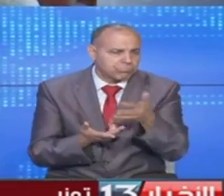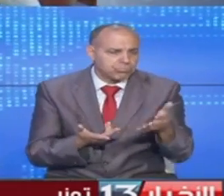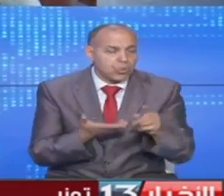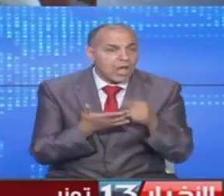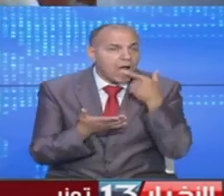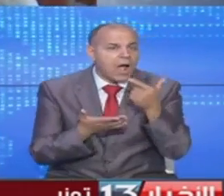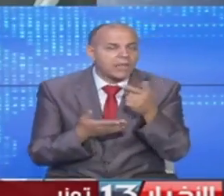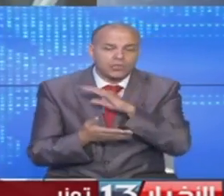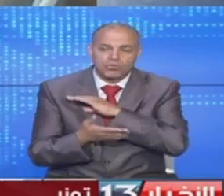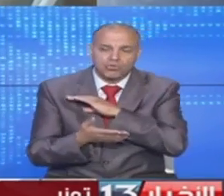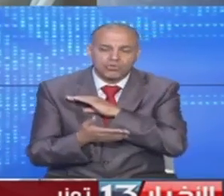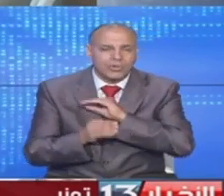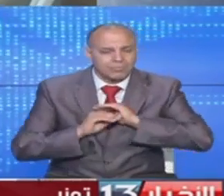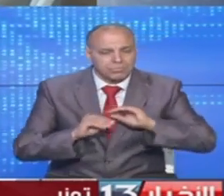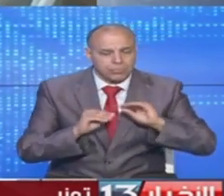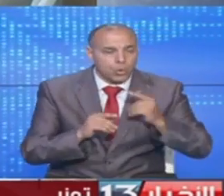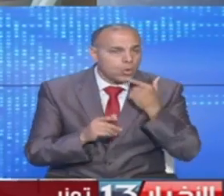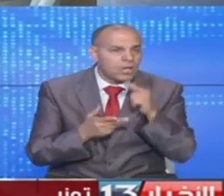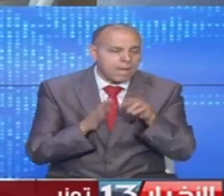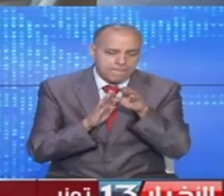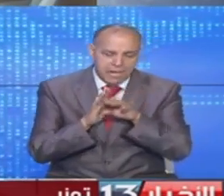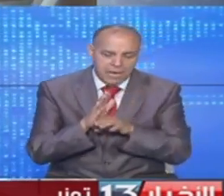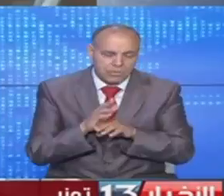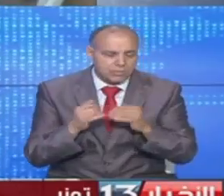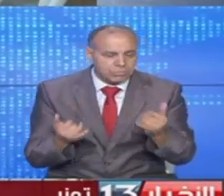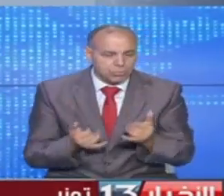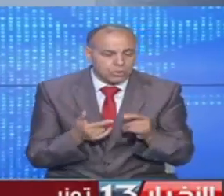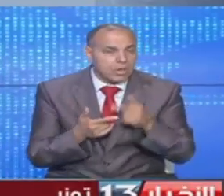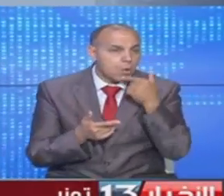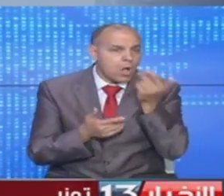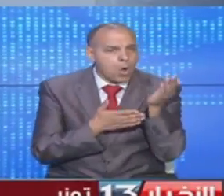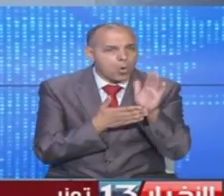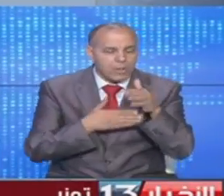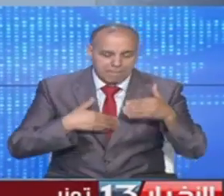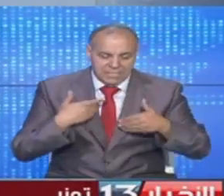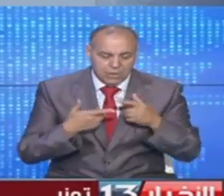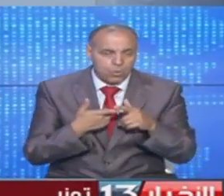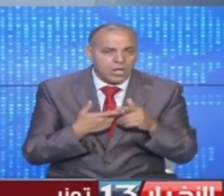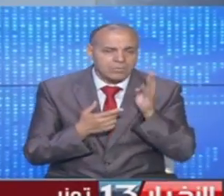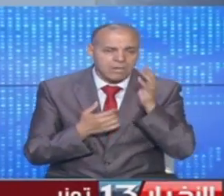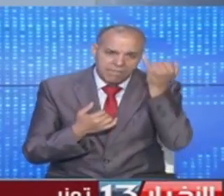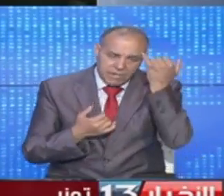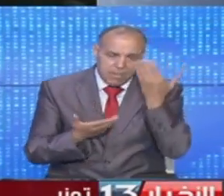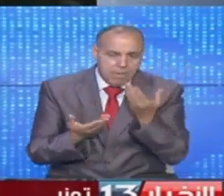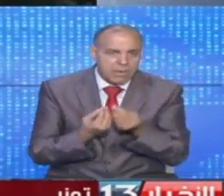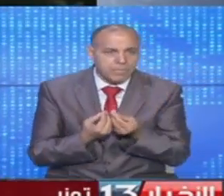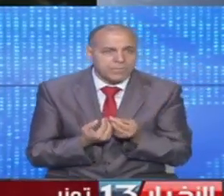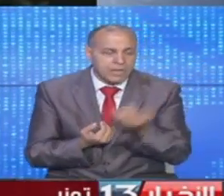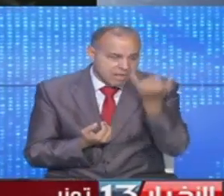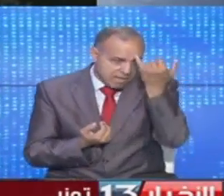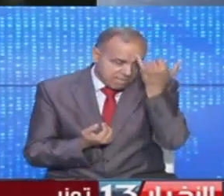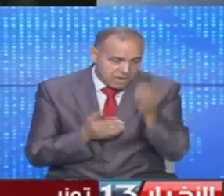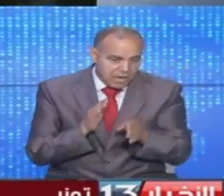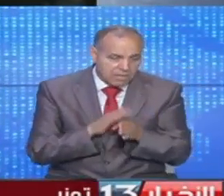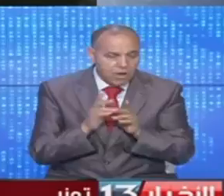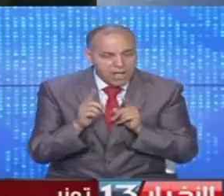الأطفال تحت إشراف مؤطرين تخللتها فقرات ترفيهية وعروضا مسرحية وندوات فكرية. الفكرة منها